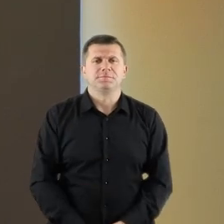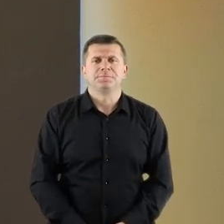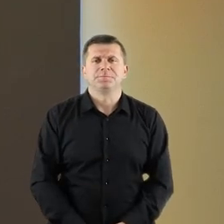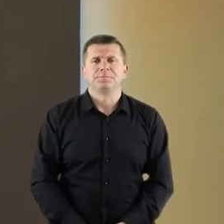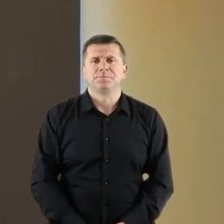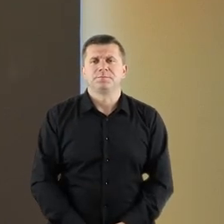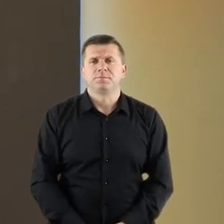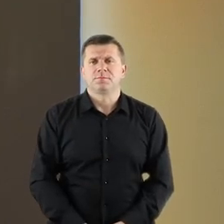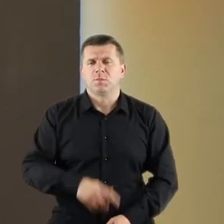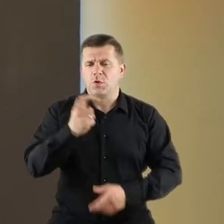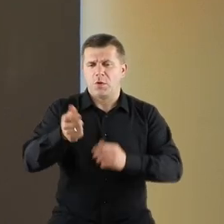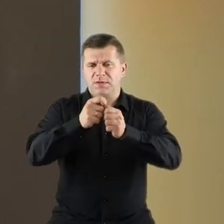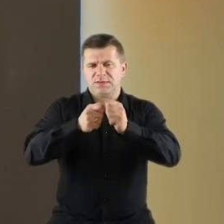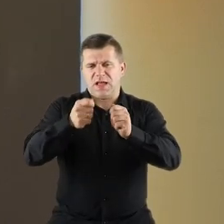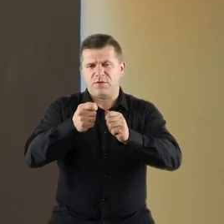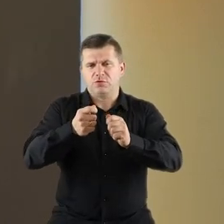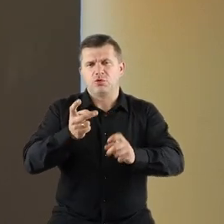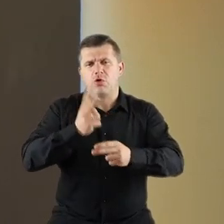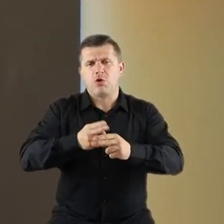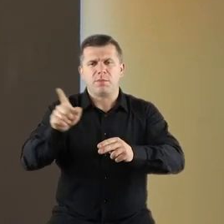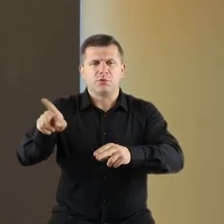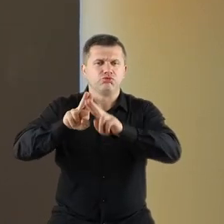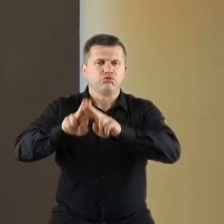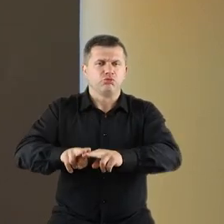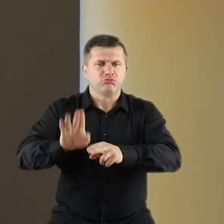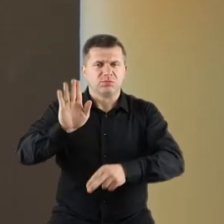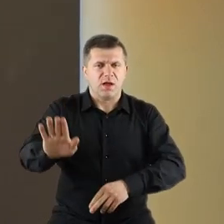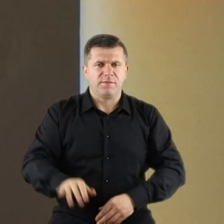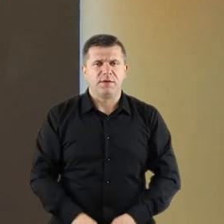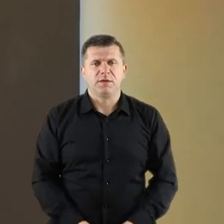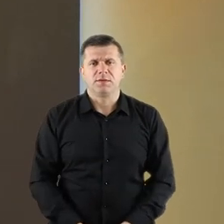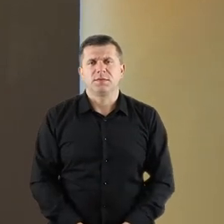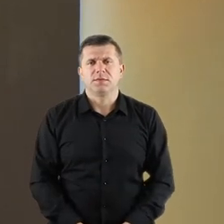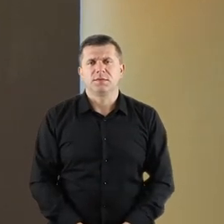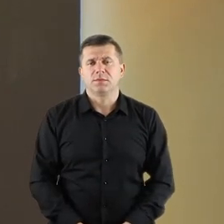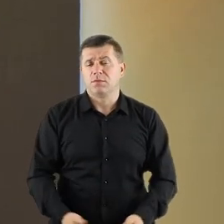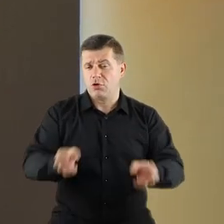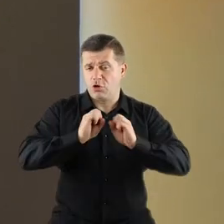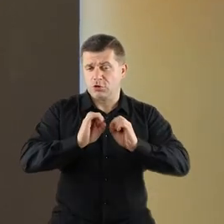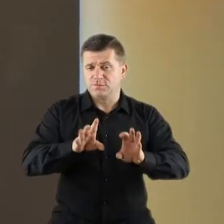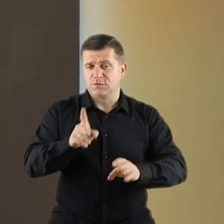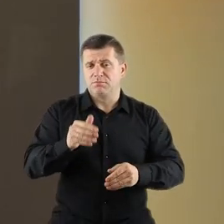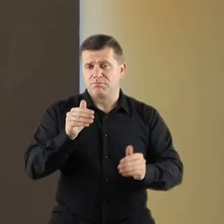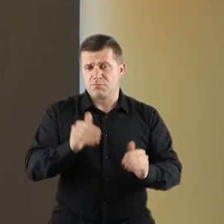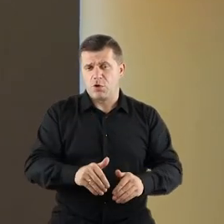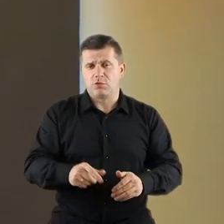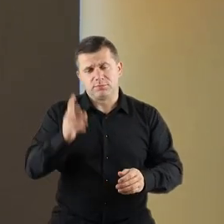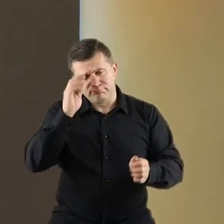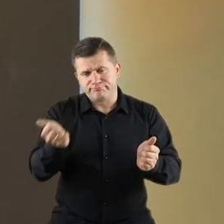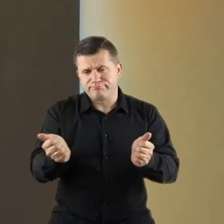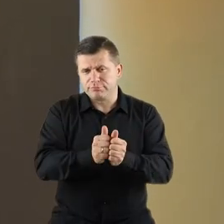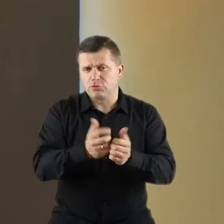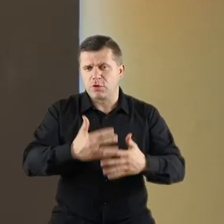tam zawiązuje się chorobę tam się ją zostawia po prostu oczywiście temu może towarzyszyć również